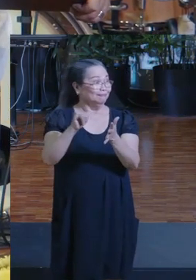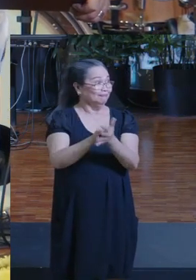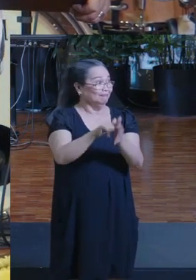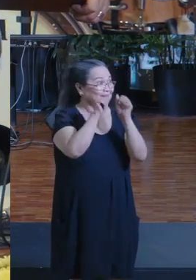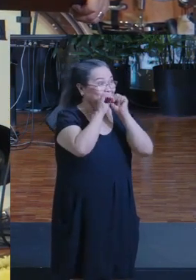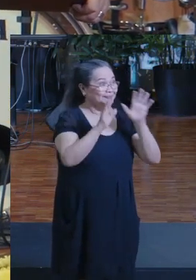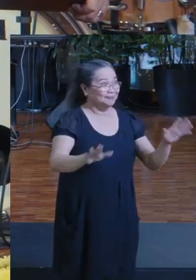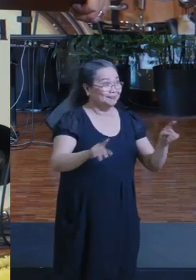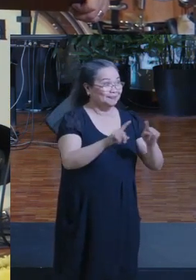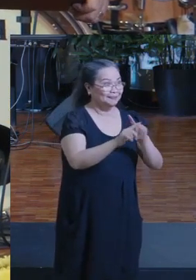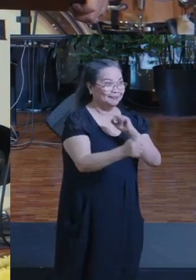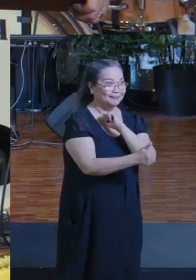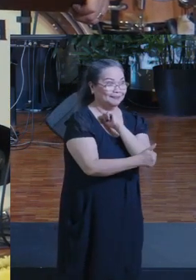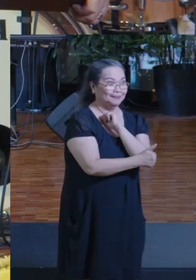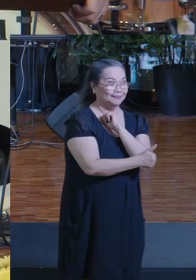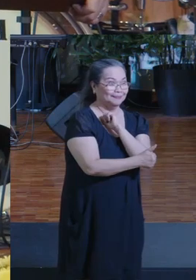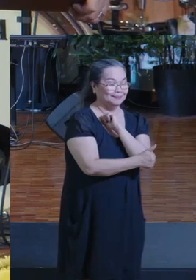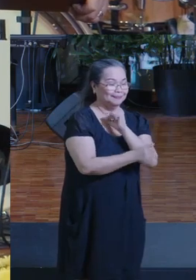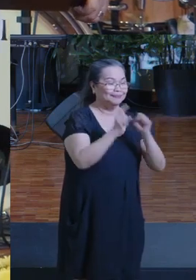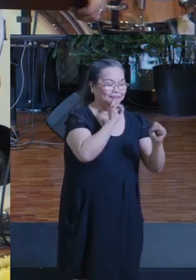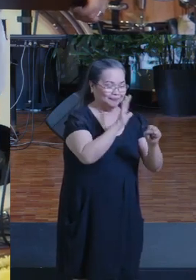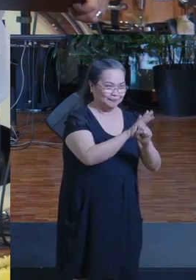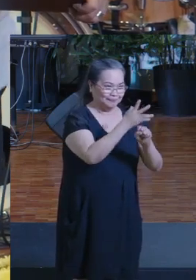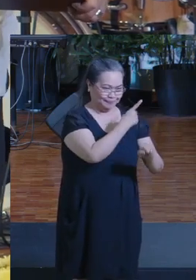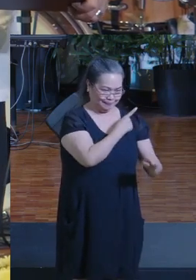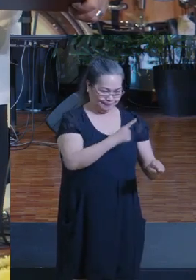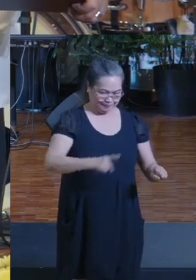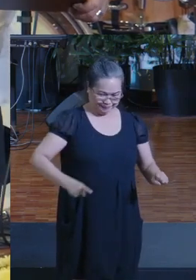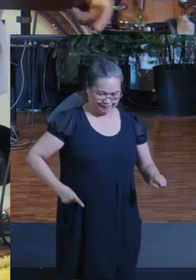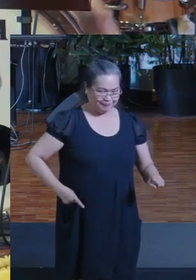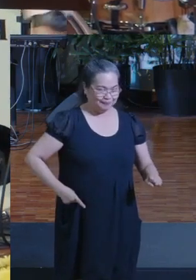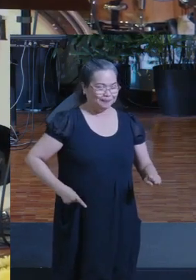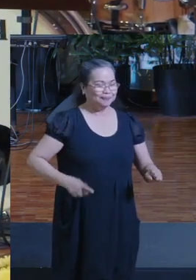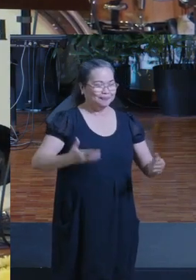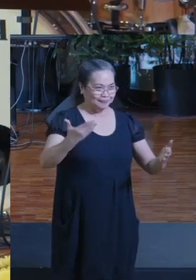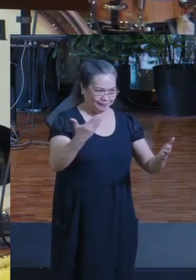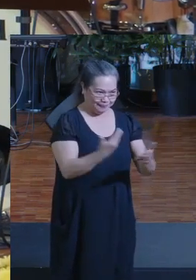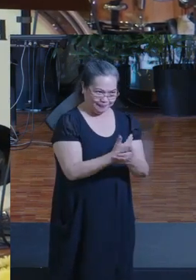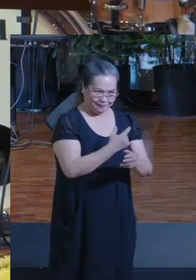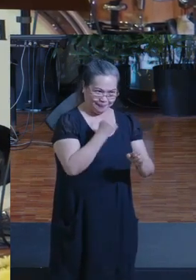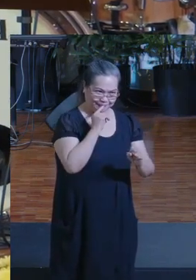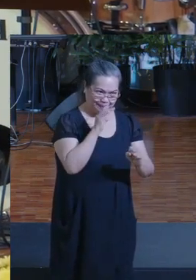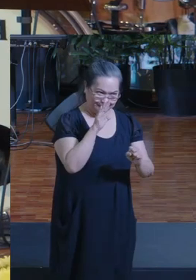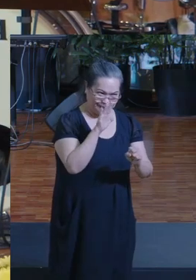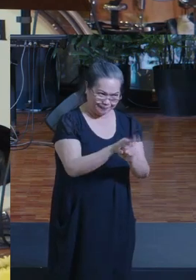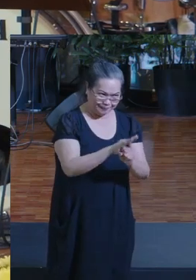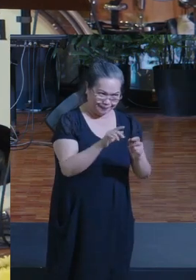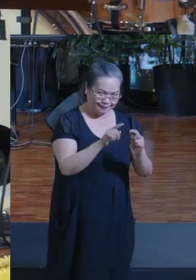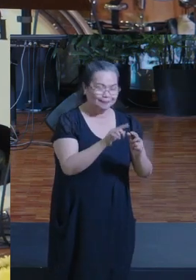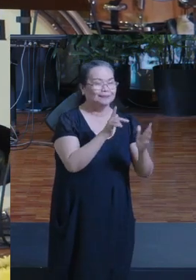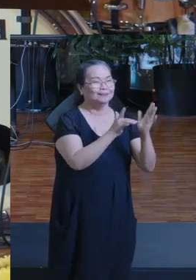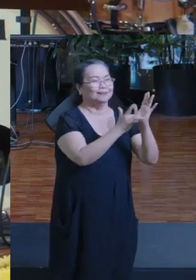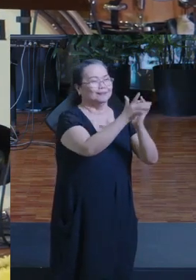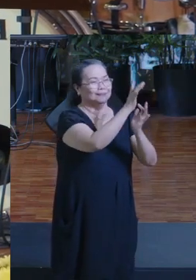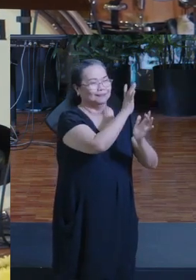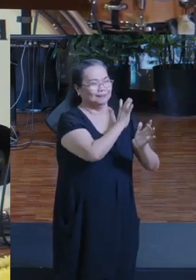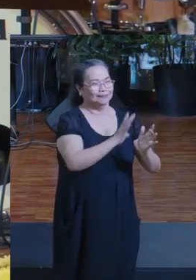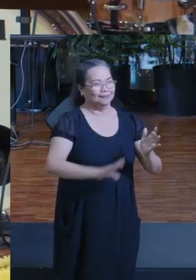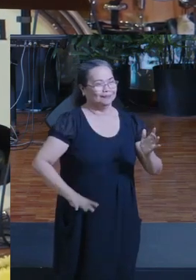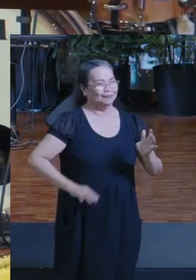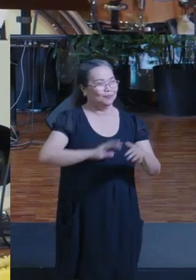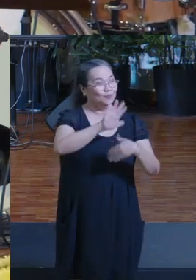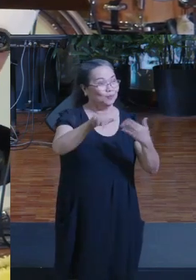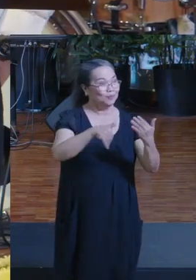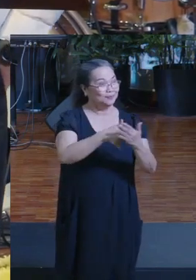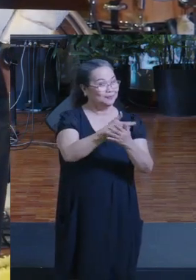pinangako kay Abraham, pinangako kay David, pinangako sa New Covenant ngayon ay na kay Kristo Jesus. Siya lahat ang